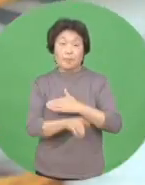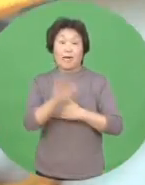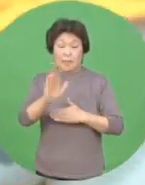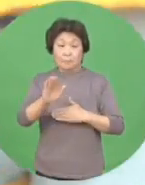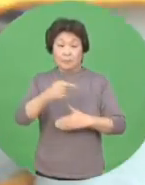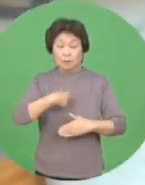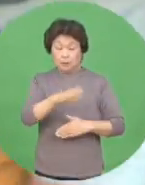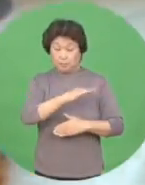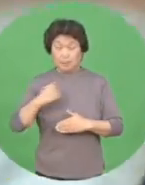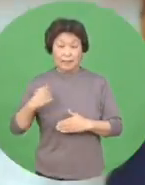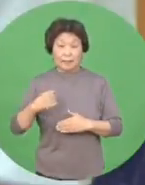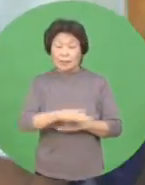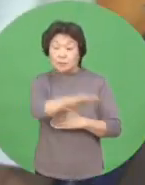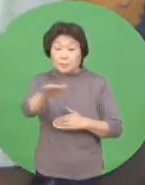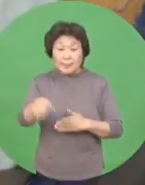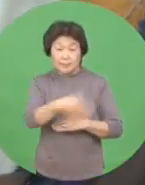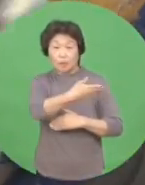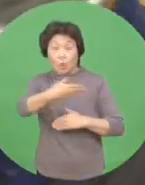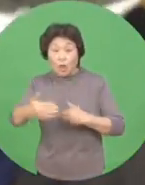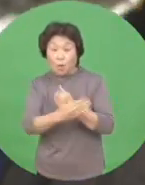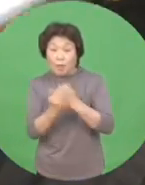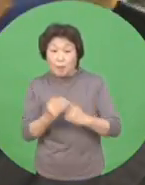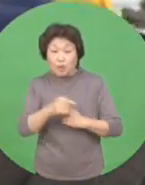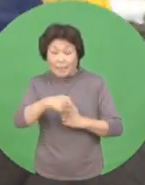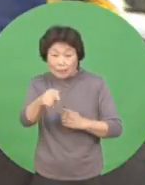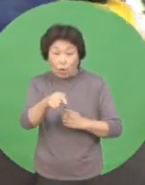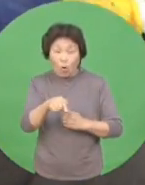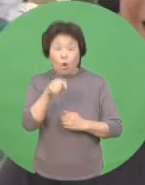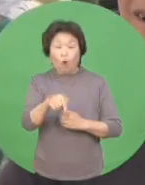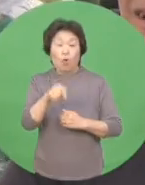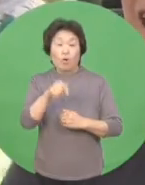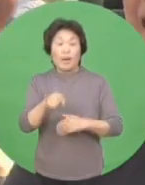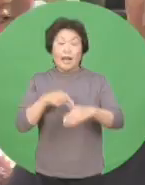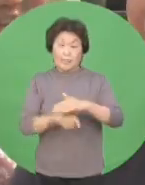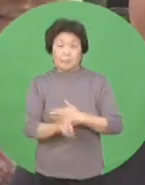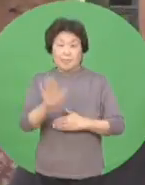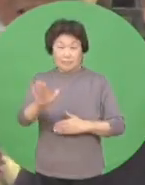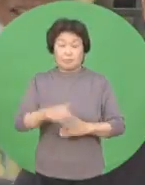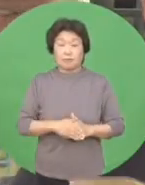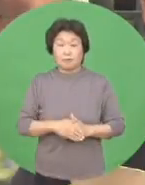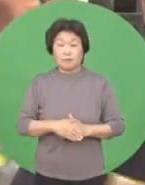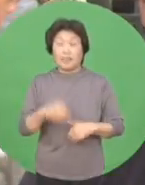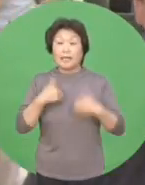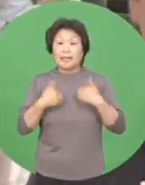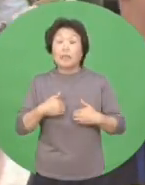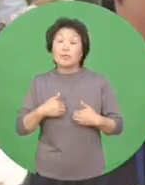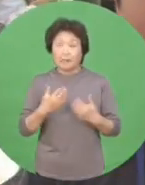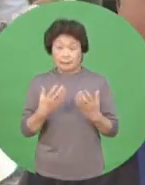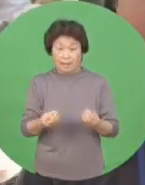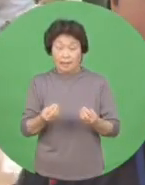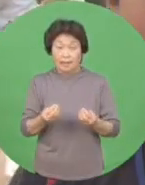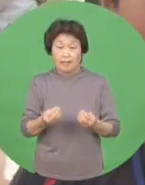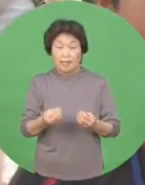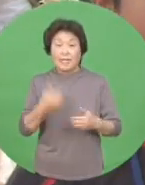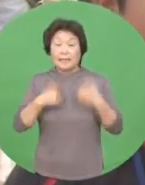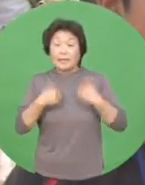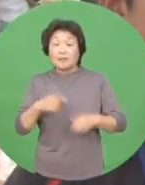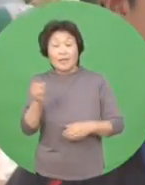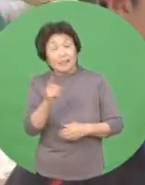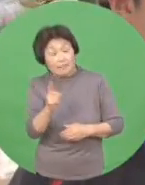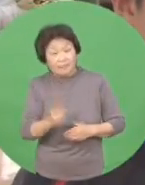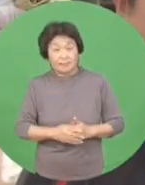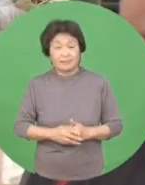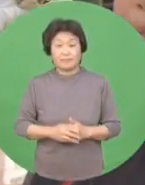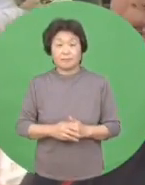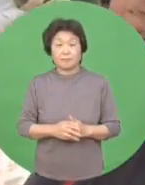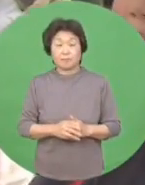たちで自分たちの川を守っていこう、それが川武神です。 楽しかった。 楽しかった。 何が楽しかったの？